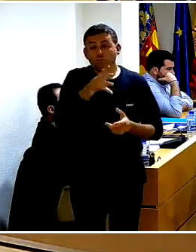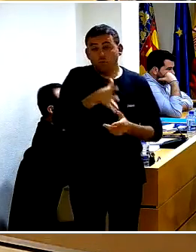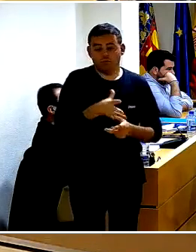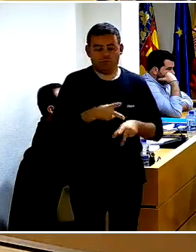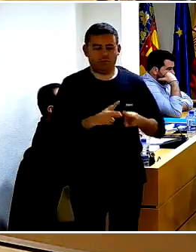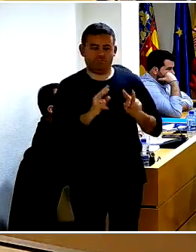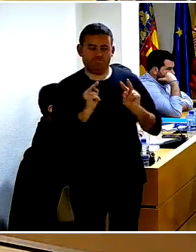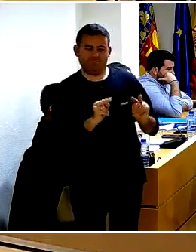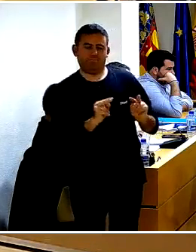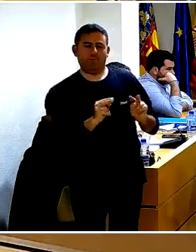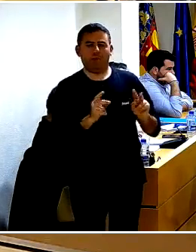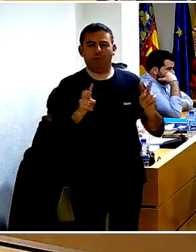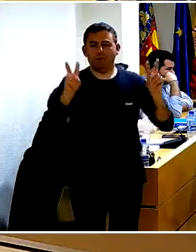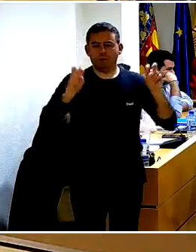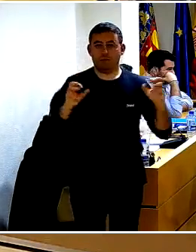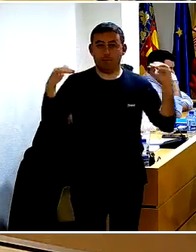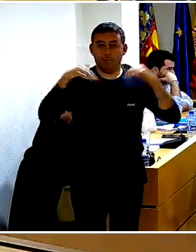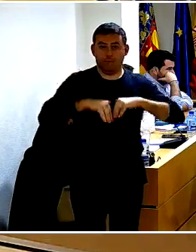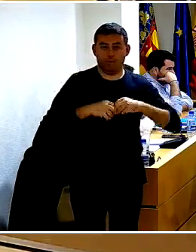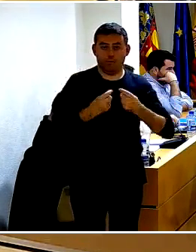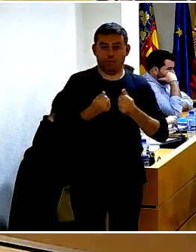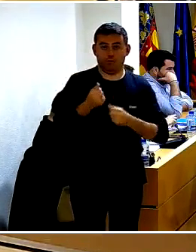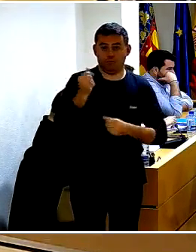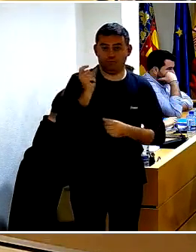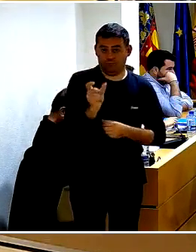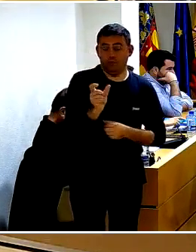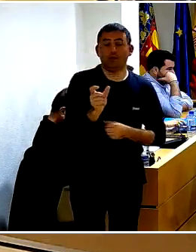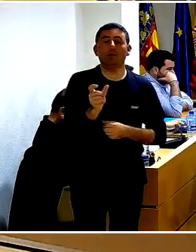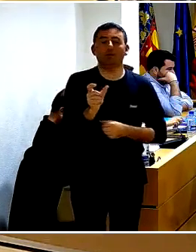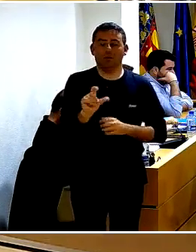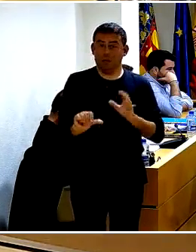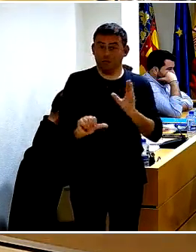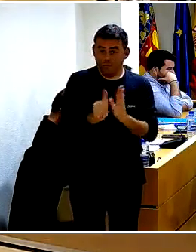a disposición por este Pleno a su aprobación del Gobierno Municipal.